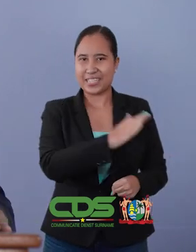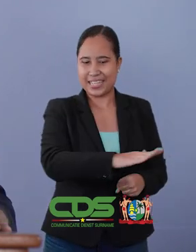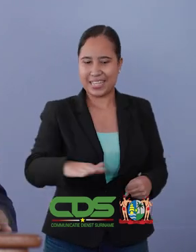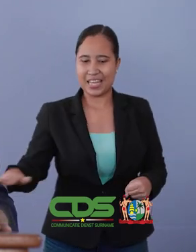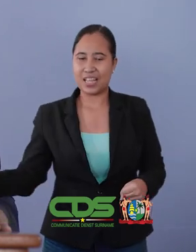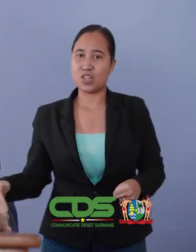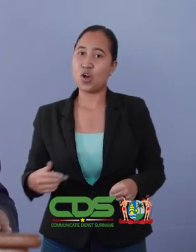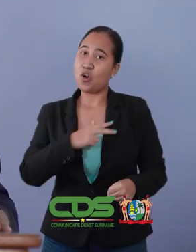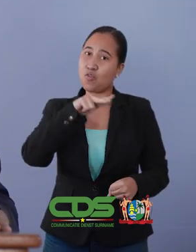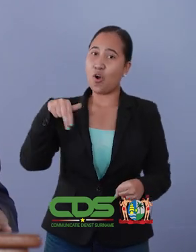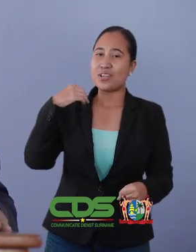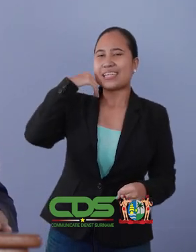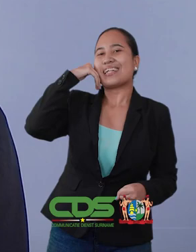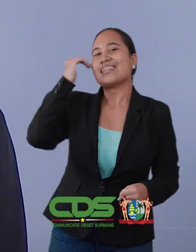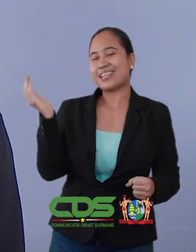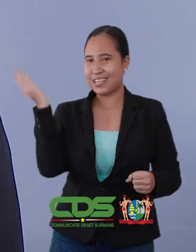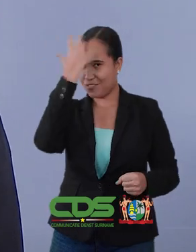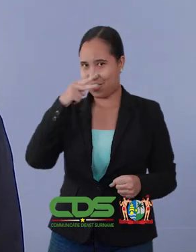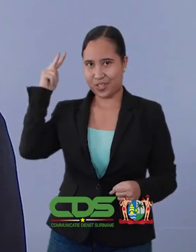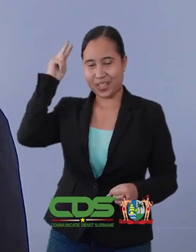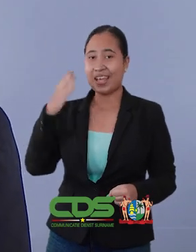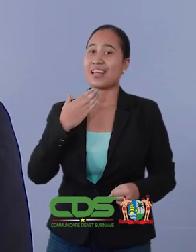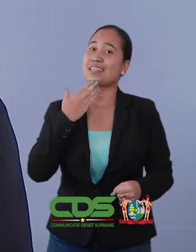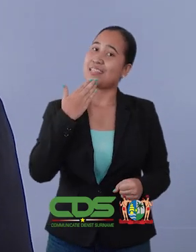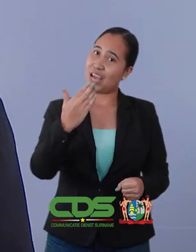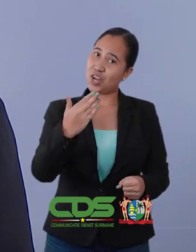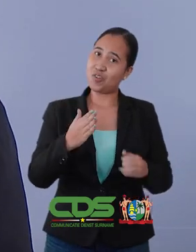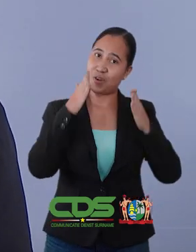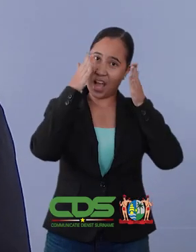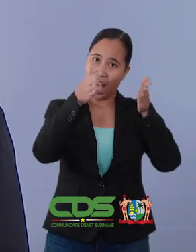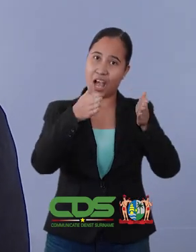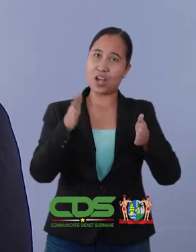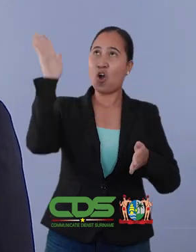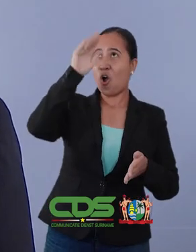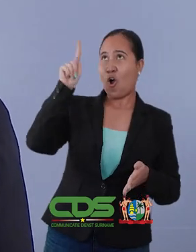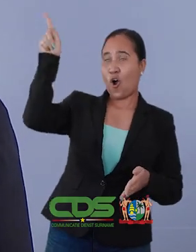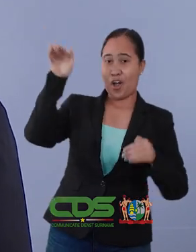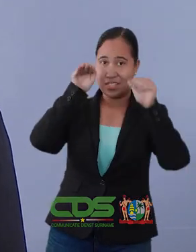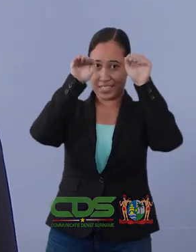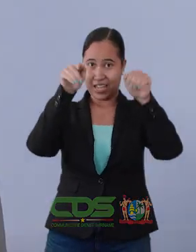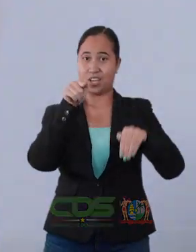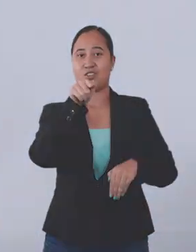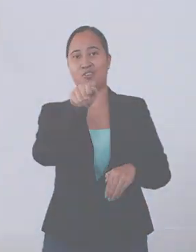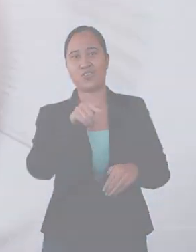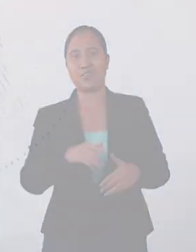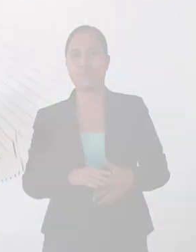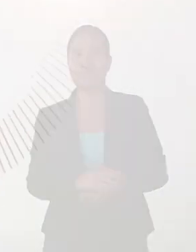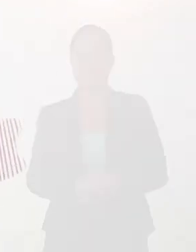Voor ons geliefd land Suriname. Dank u voor uw aandacht en God zegene u.